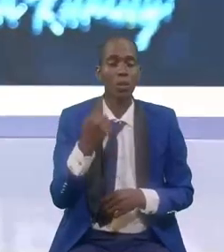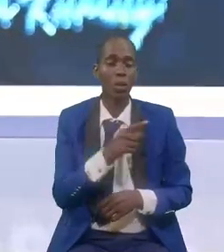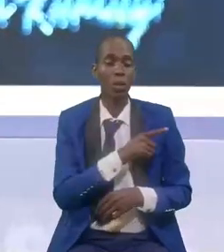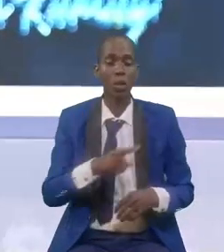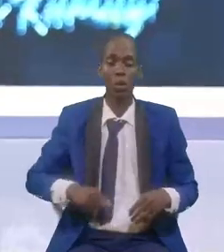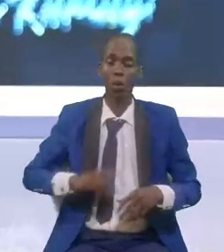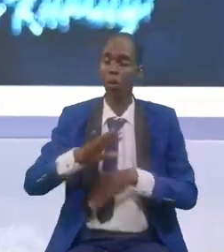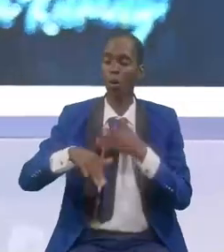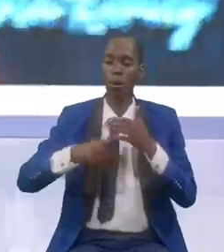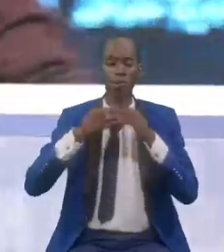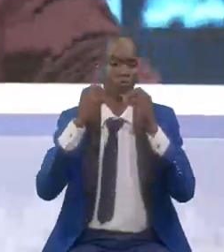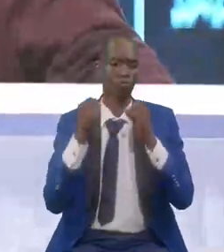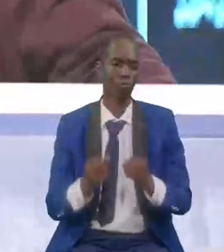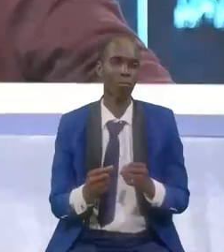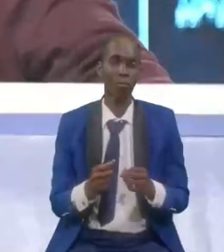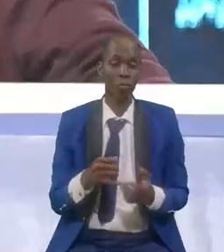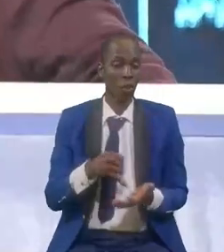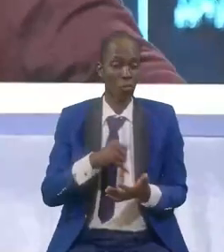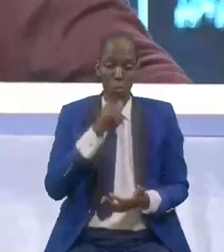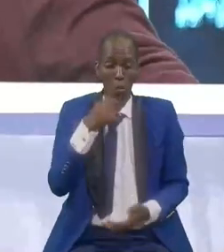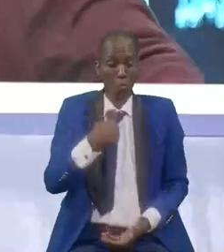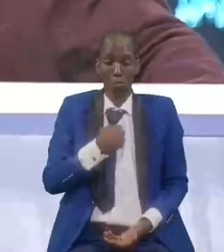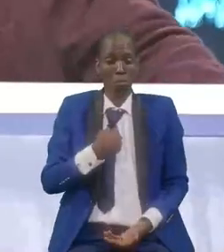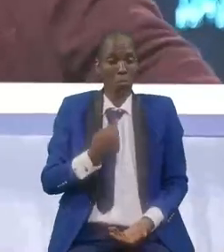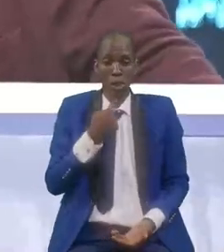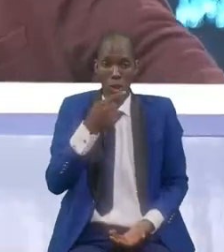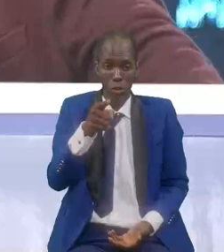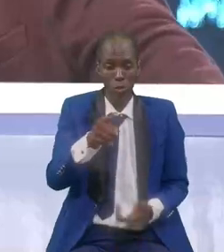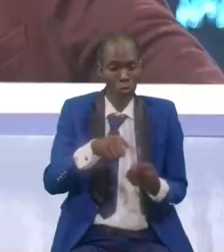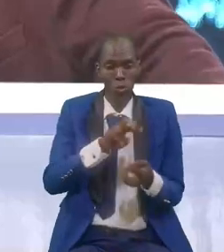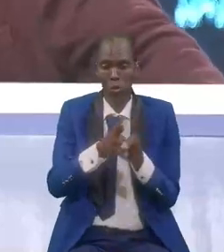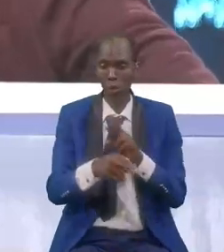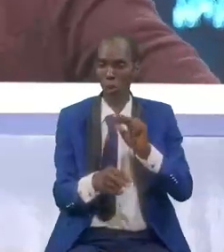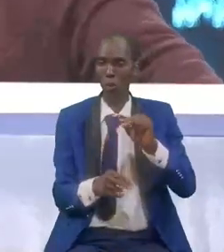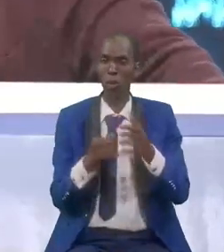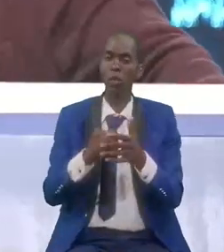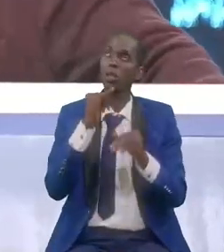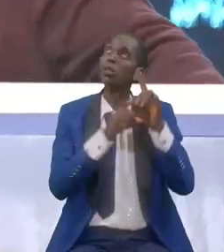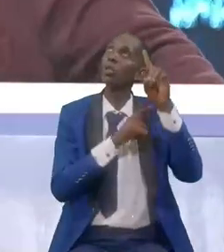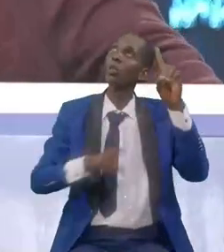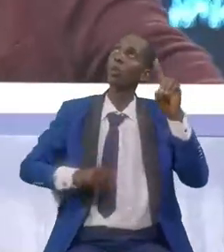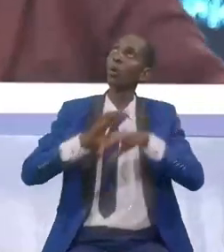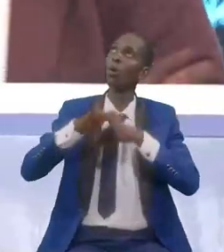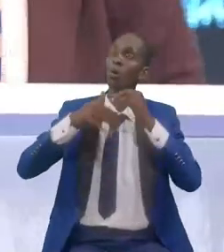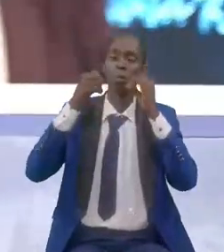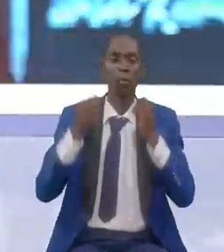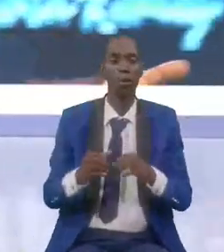Seigneur Tout-Puissant. Ce n'est pas moi qui dis de vous repentir, c'est le Seigneur Tout-Puissant. Ce n'est pas moi qui dis que